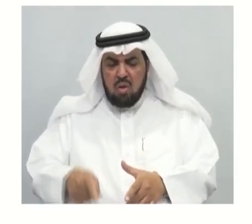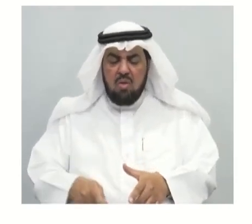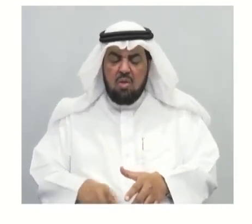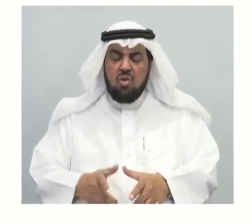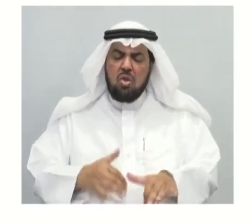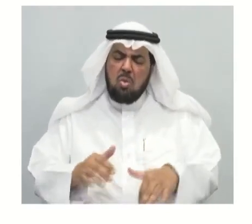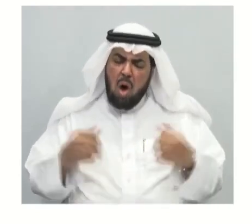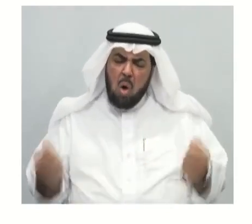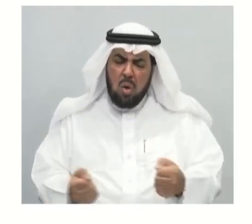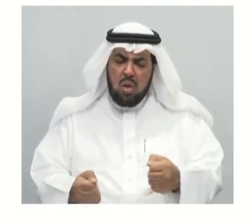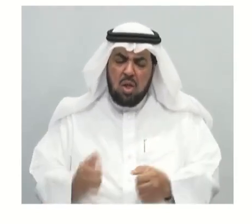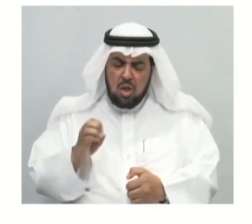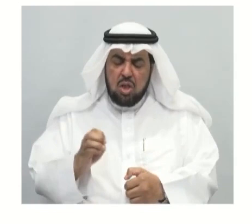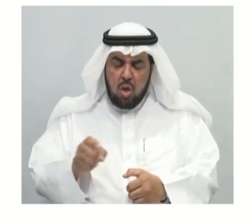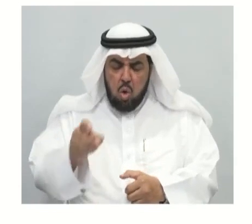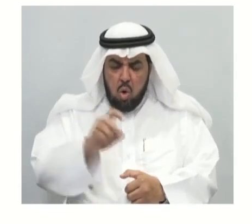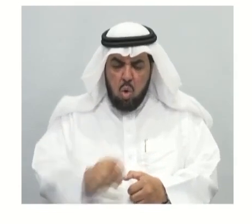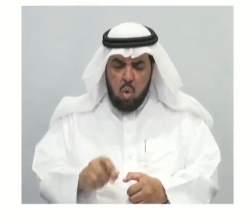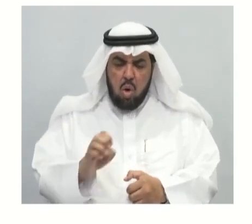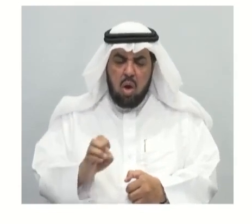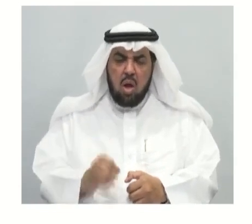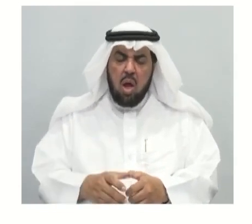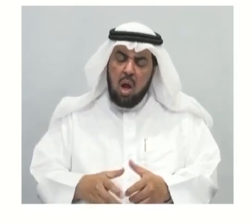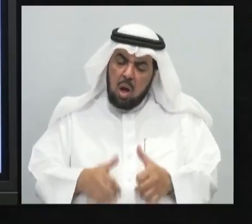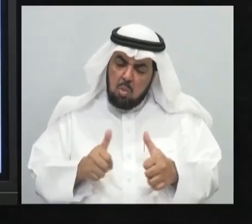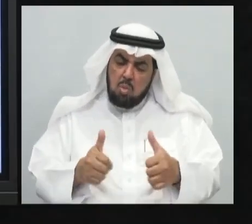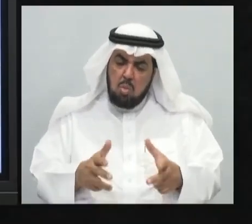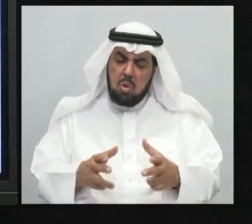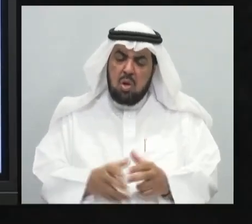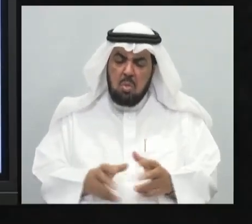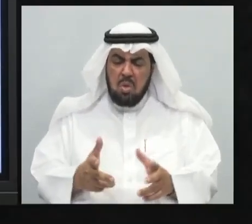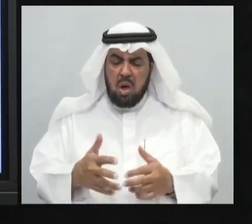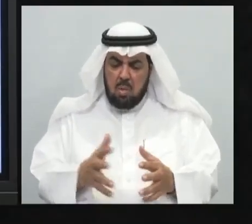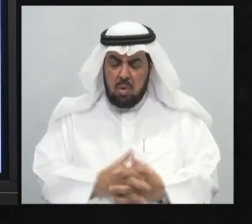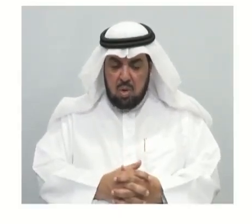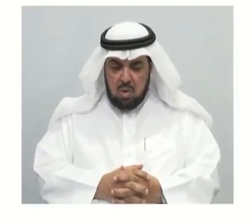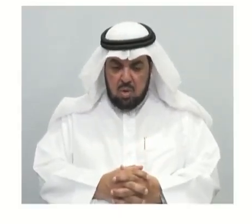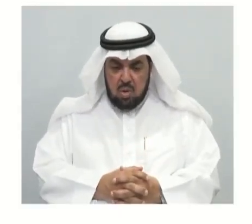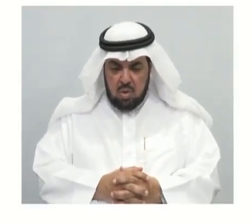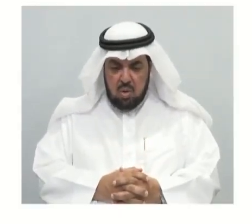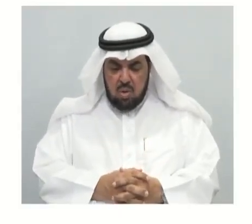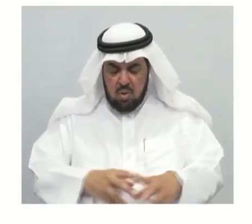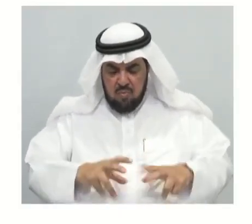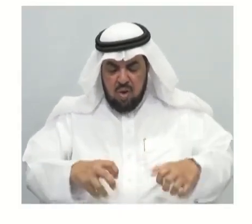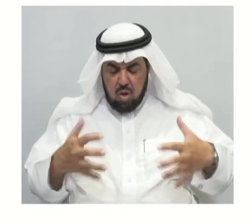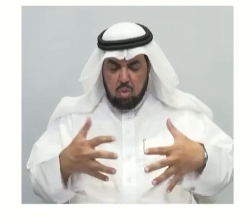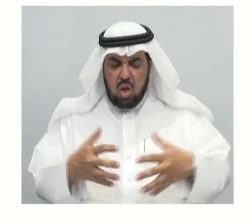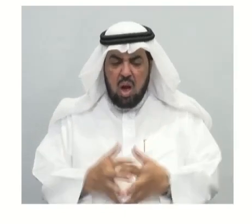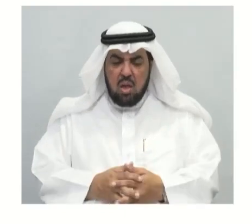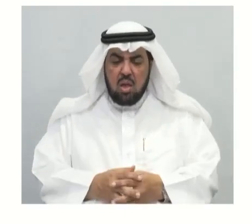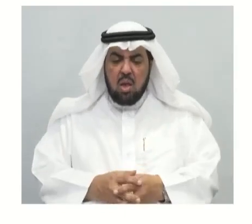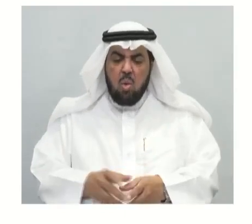المختلفه في محاوله لايجاد الحلول المحتمله اذا نقوم بفحص